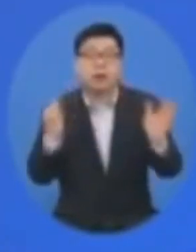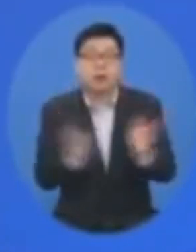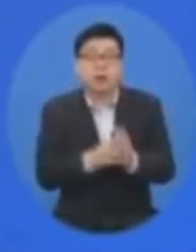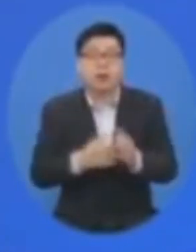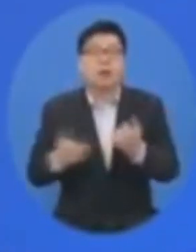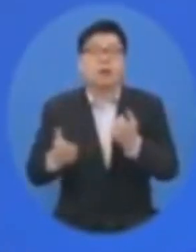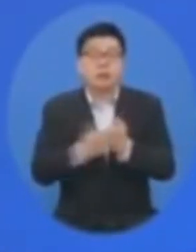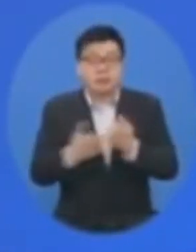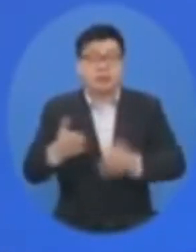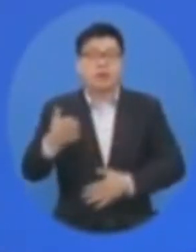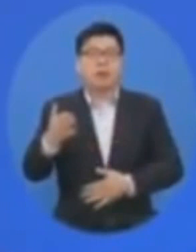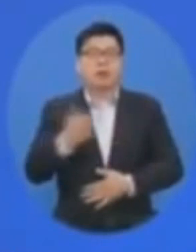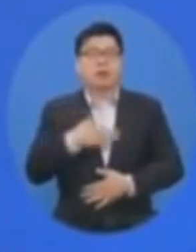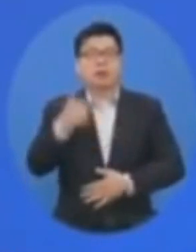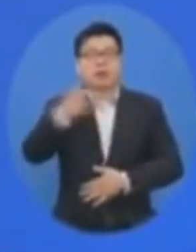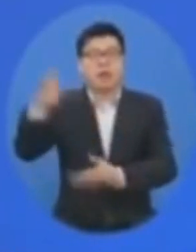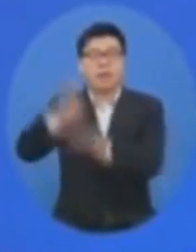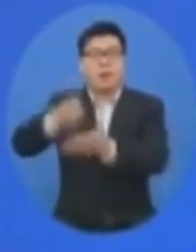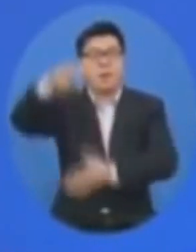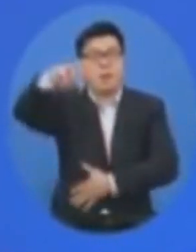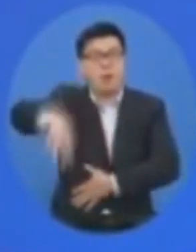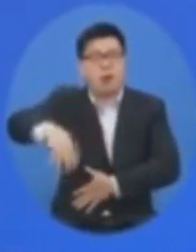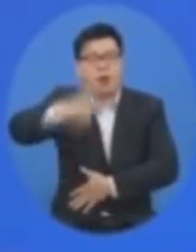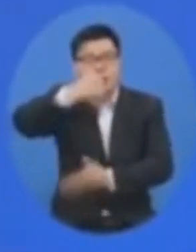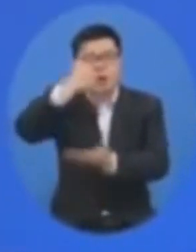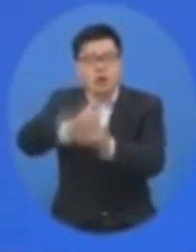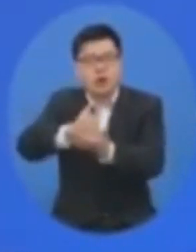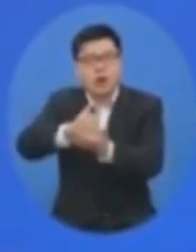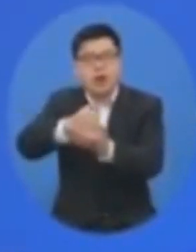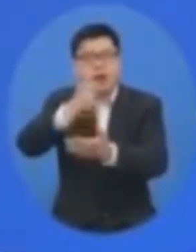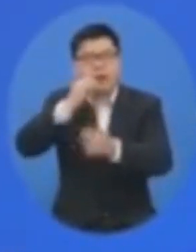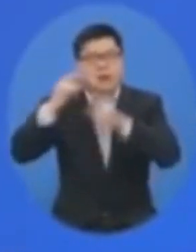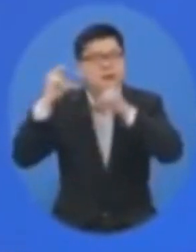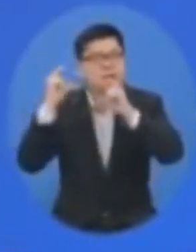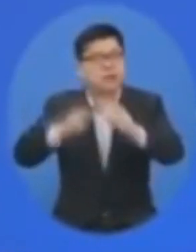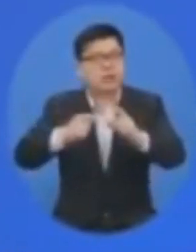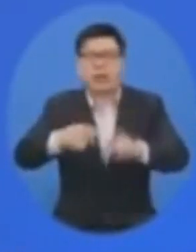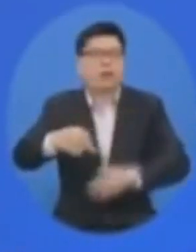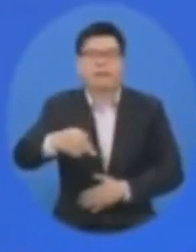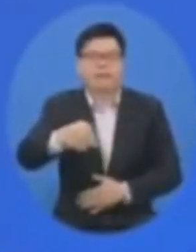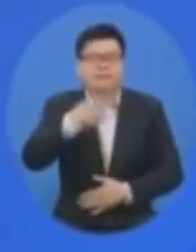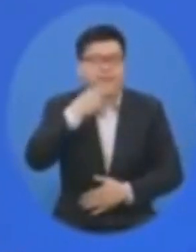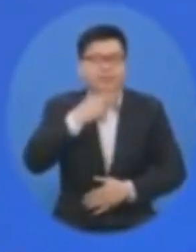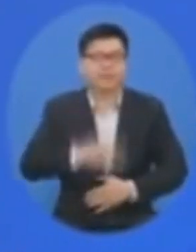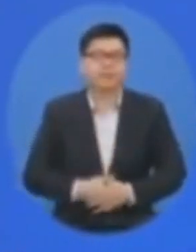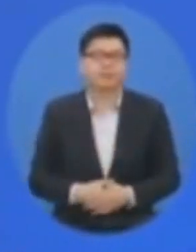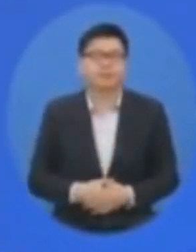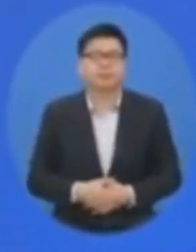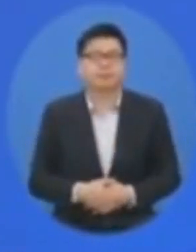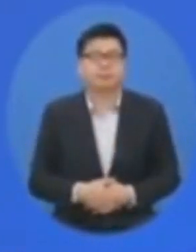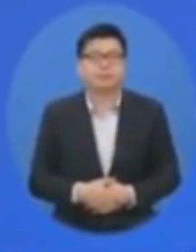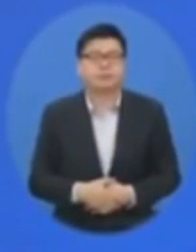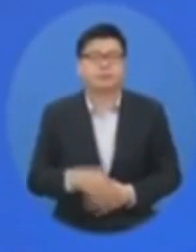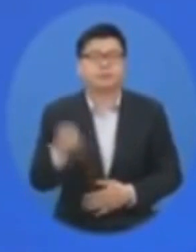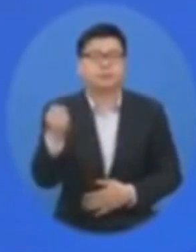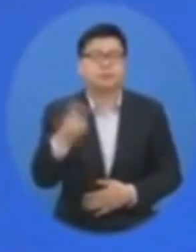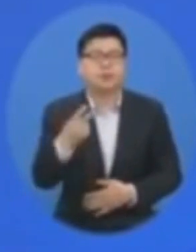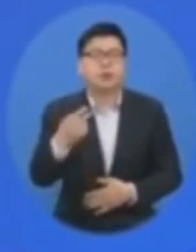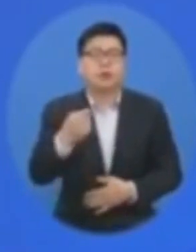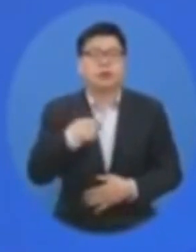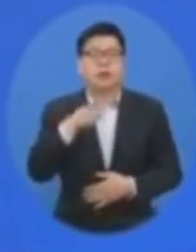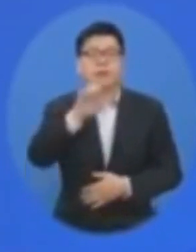제 경험상 그거는 대법원에서 유죄될 그 파기환송된 확률이 0.1%도 안 됩니다. 하다못해 내가